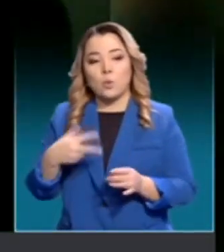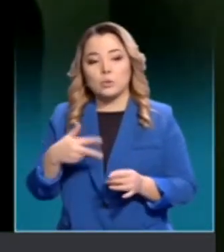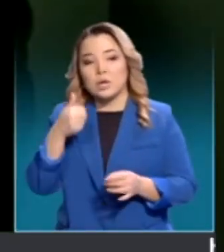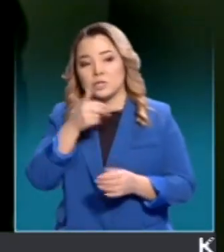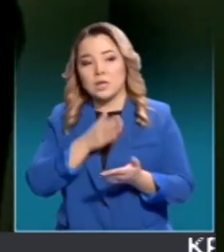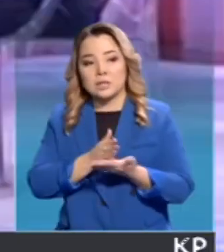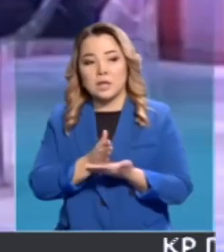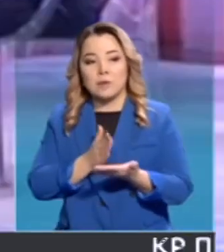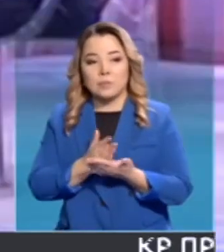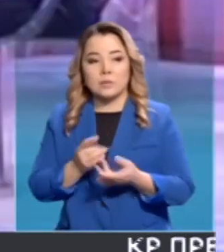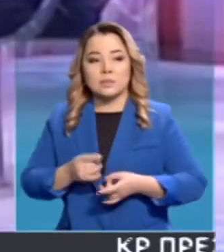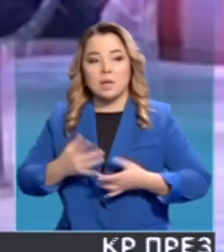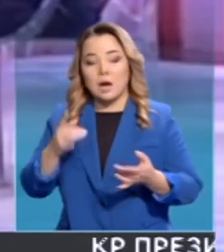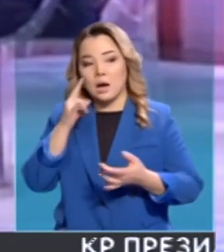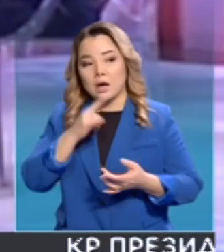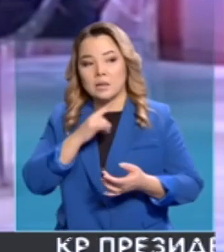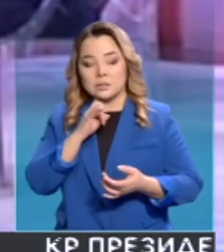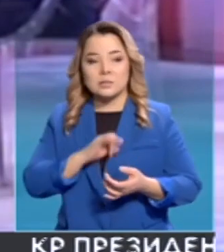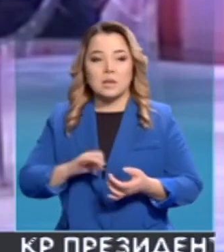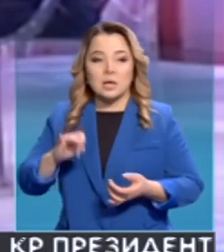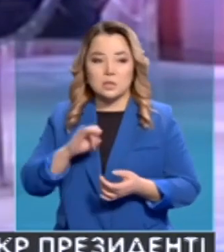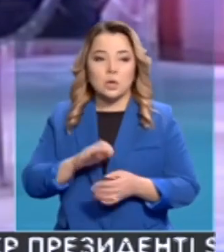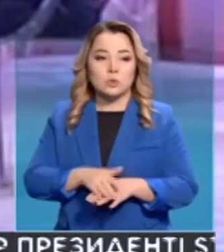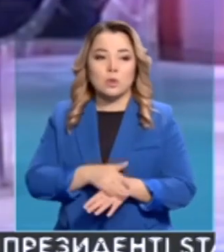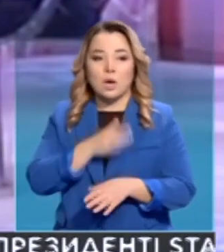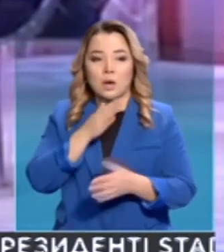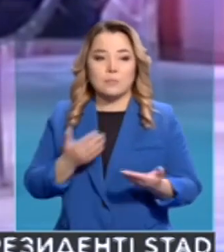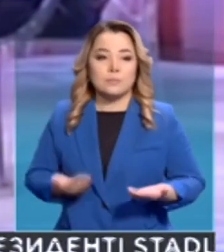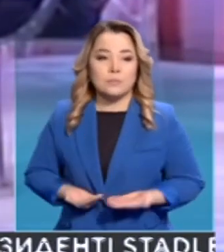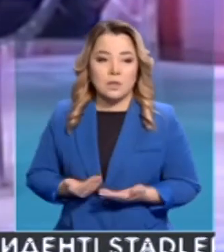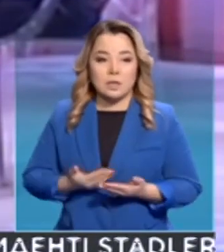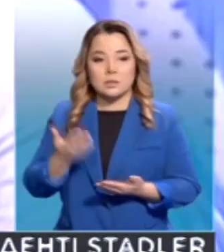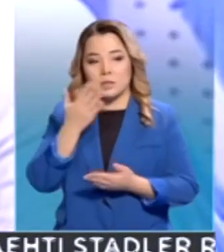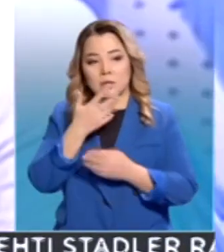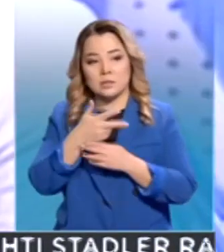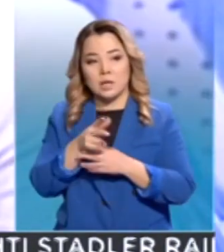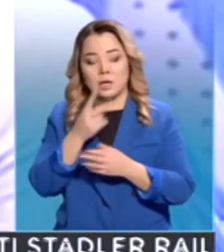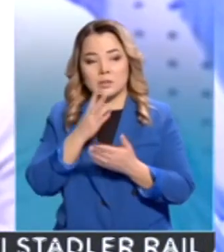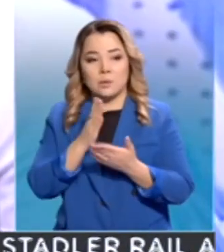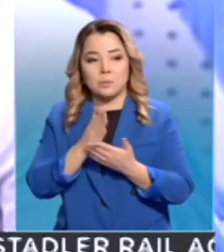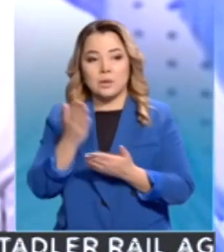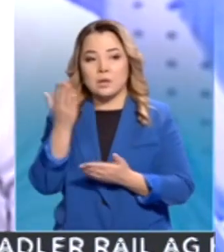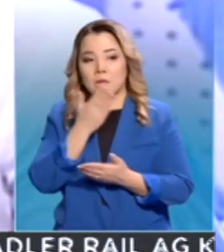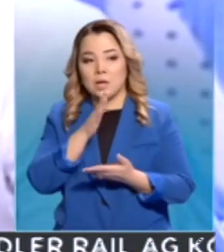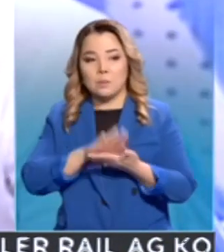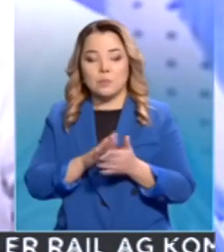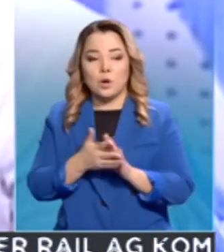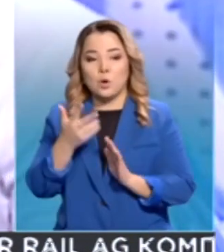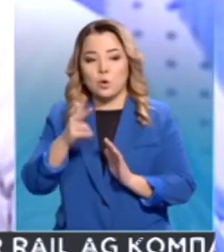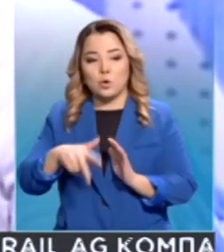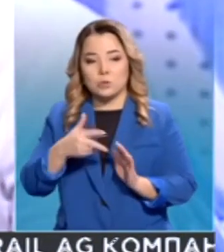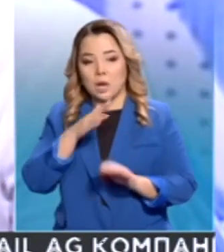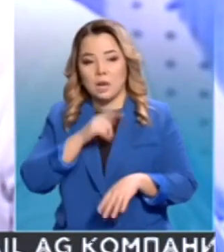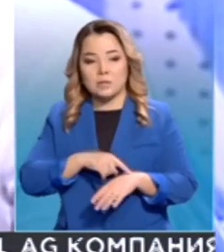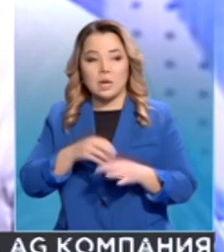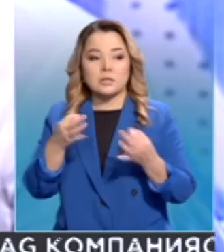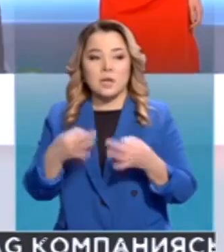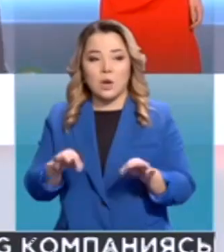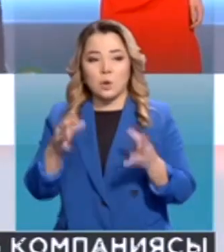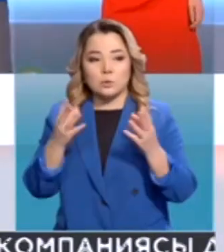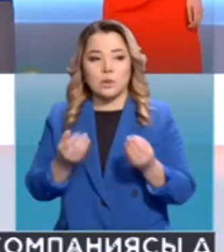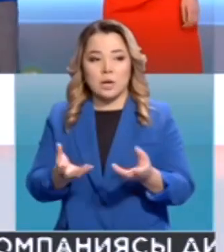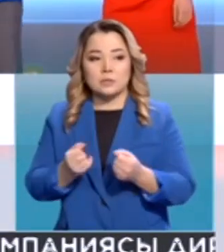жатқан бағдарлама Қазақ телевизия тарихындағы ең ұзақ жасағандар қатарындағы телеөнімдердің бірі. Эфир уақыты 3 сағат. Тәуелсіздік алғалы бері